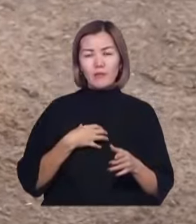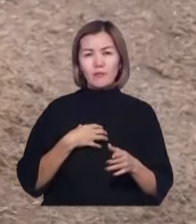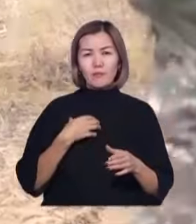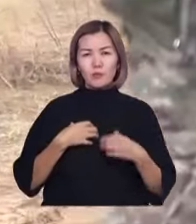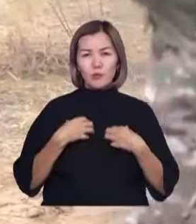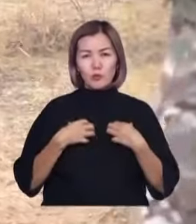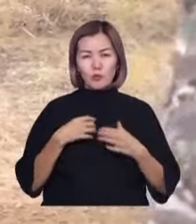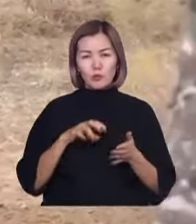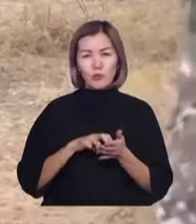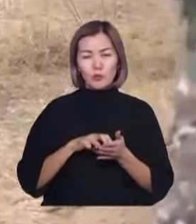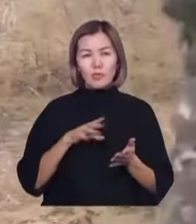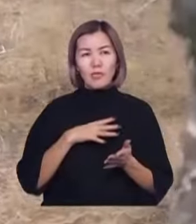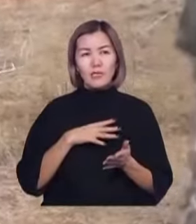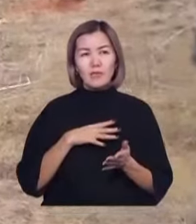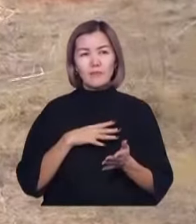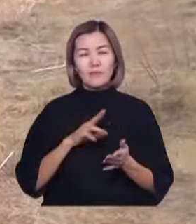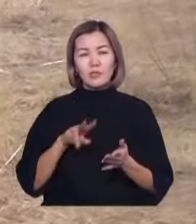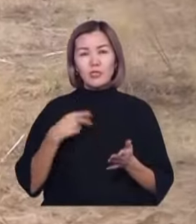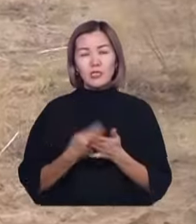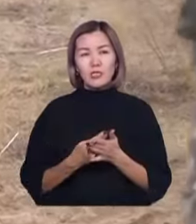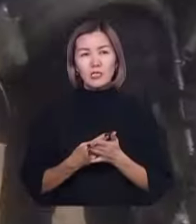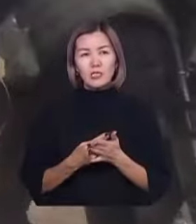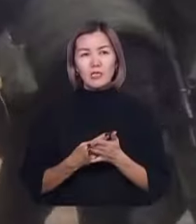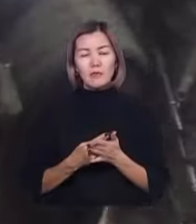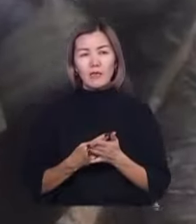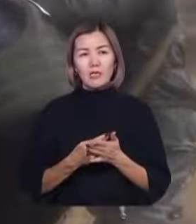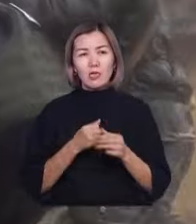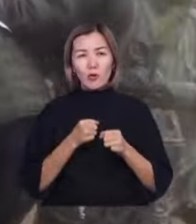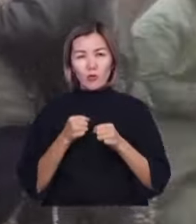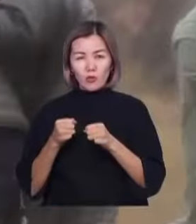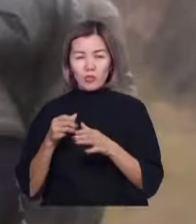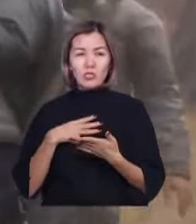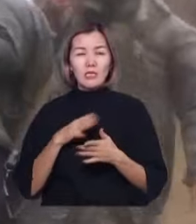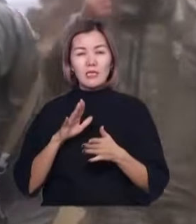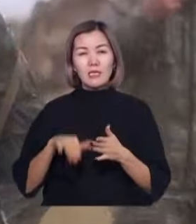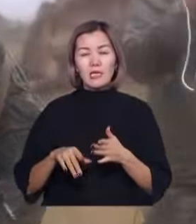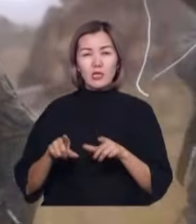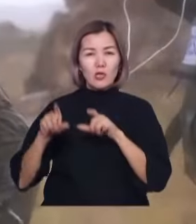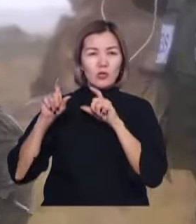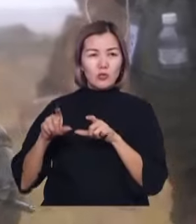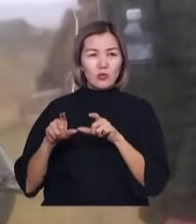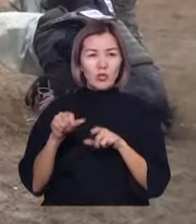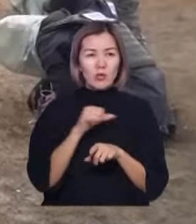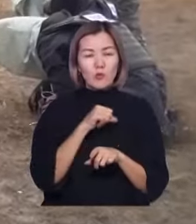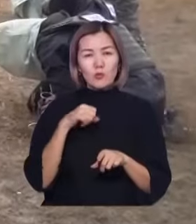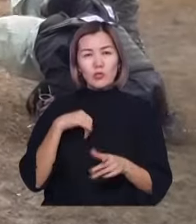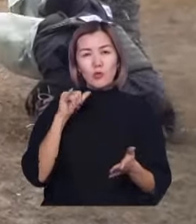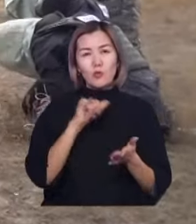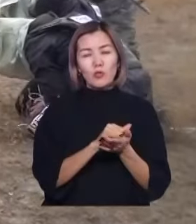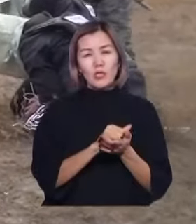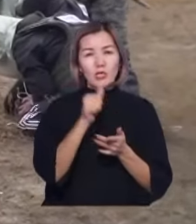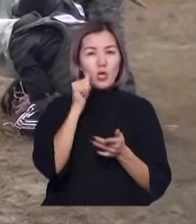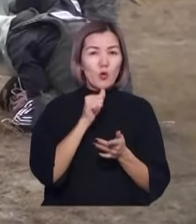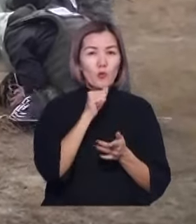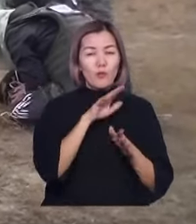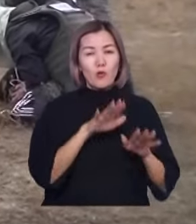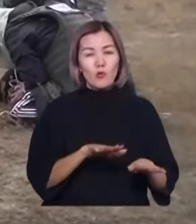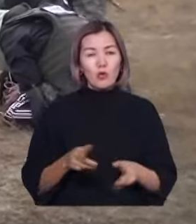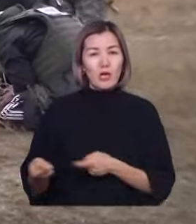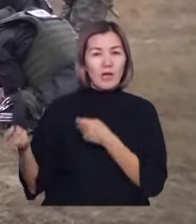жау журналистерді жерге жығып, қап кегізіп, оқты қарша боратты. Кейін жүк көлігімен өздері орналасқан құпия орынға